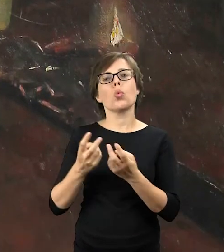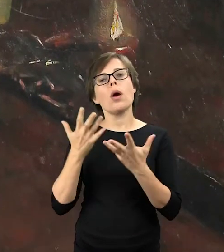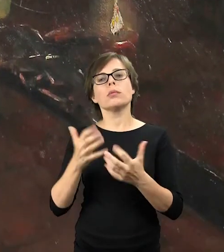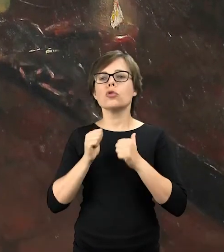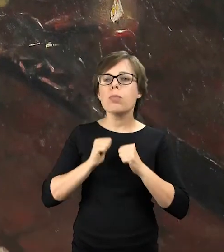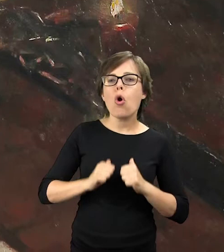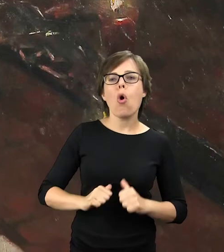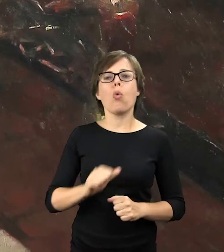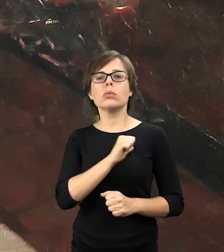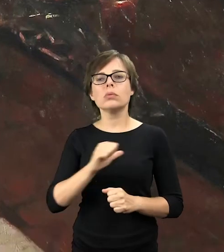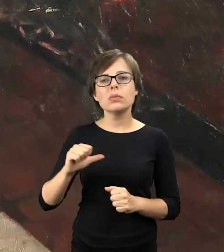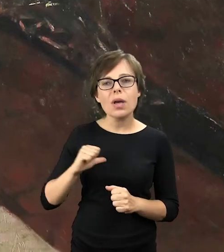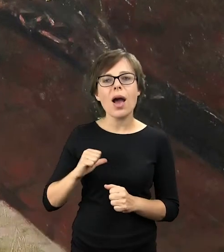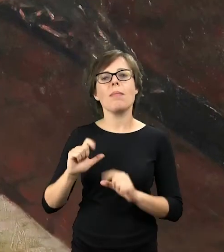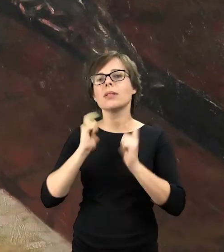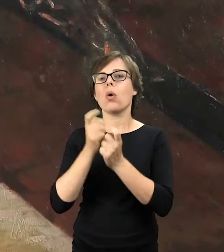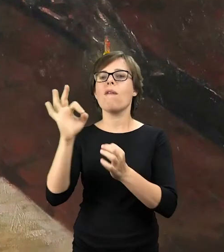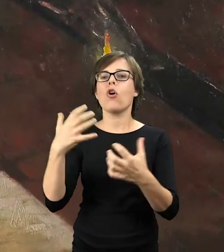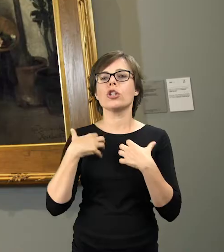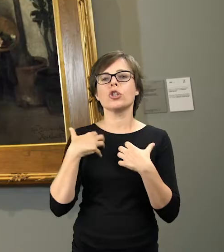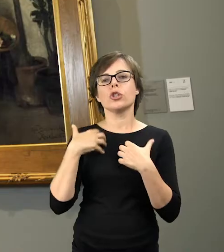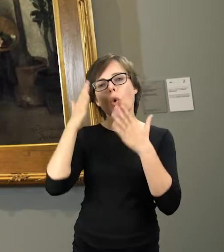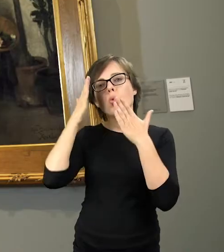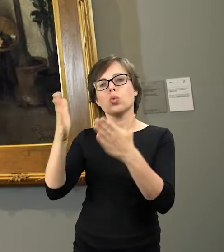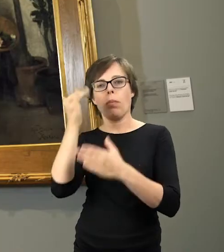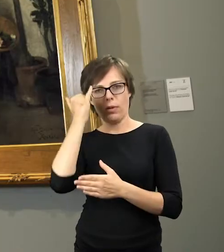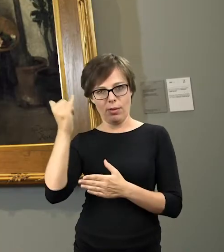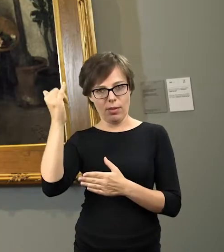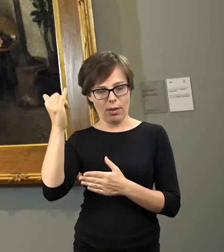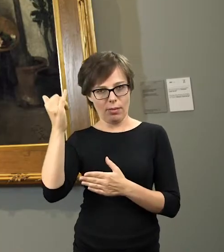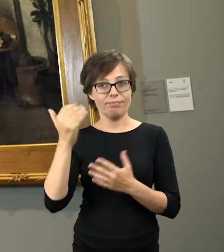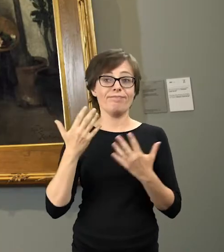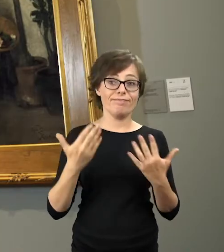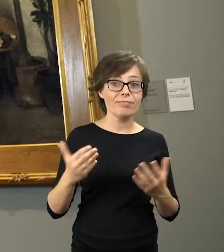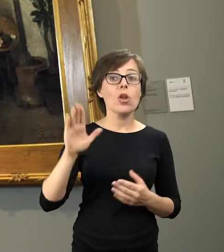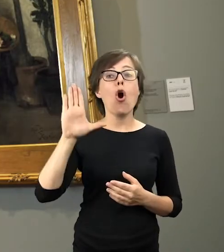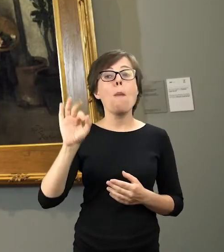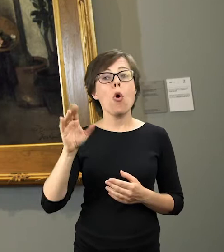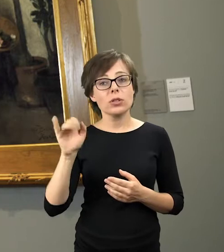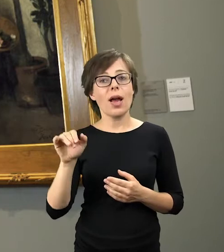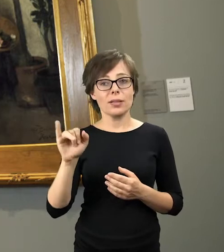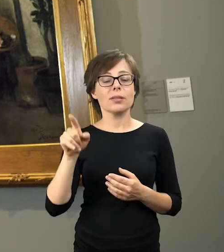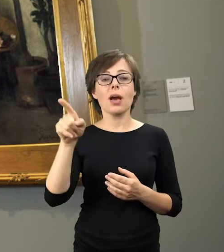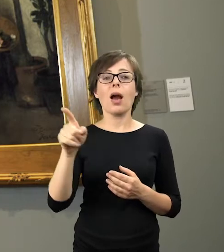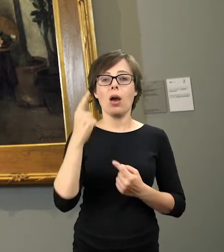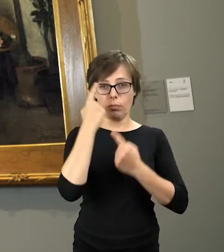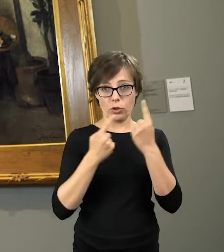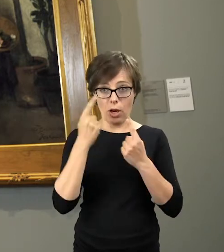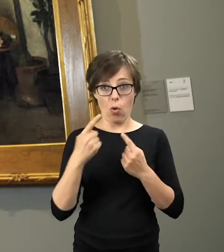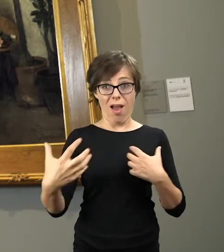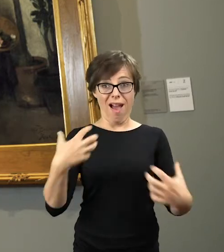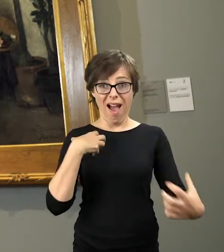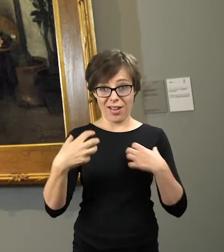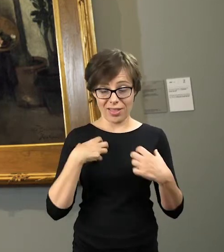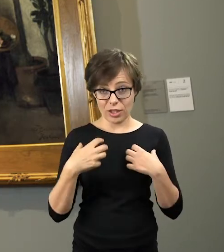spokoju, by móc poświęcić swoje życie idei. Boznańska uważała, że artyści wkraczając na drogę artystyczną,